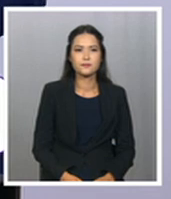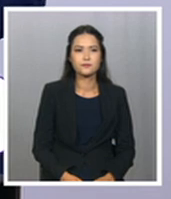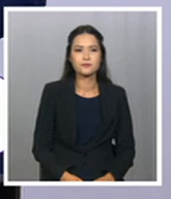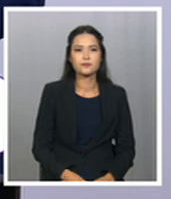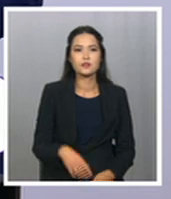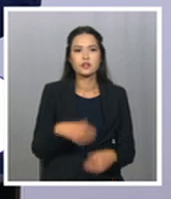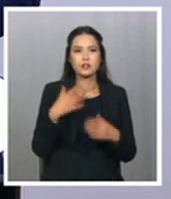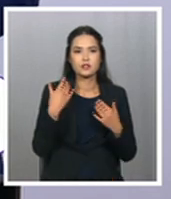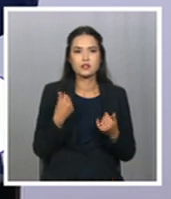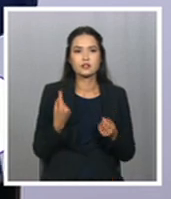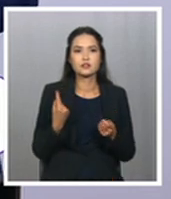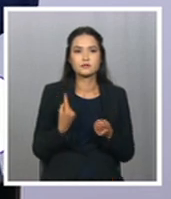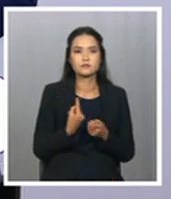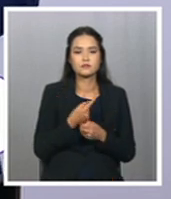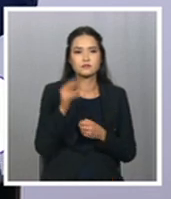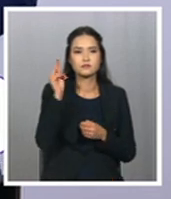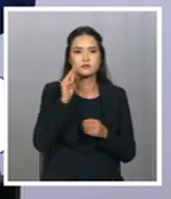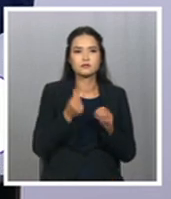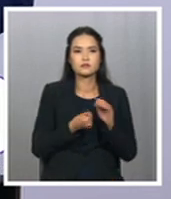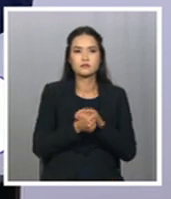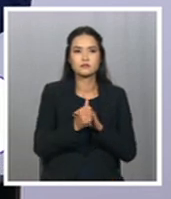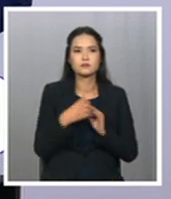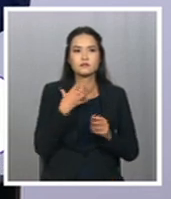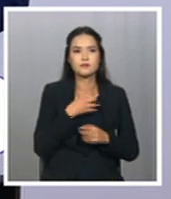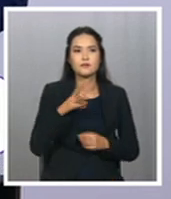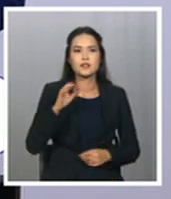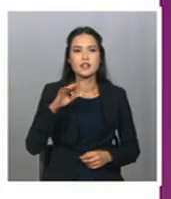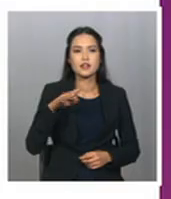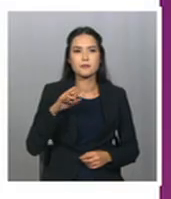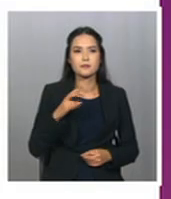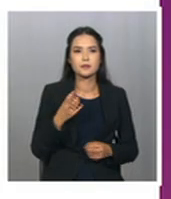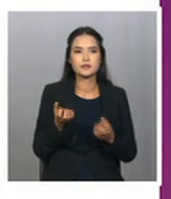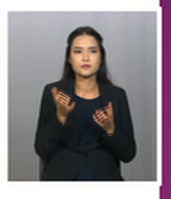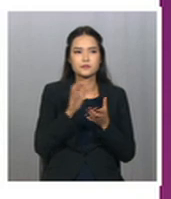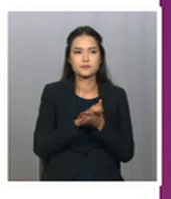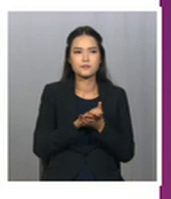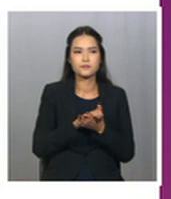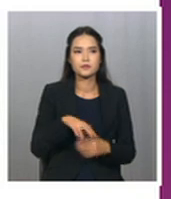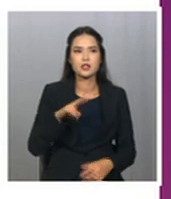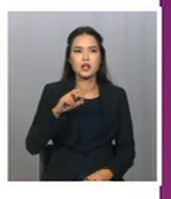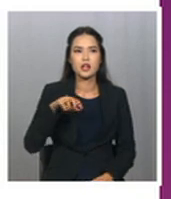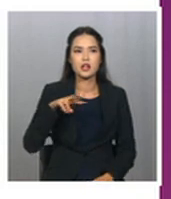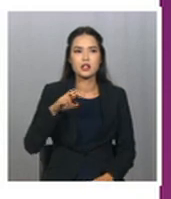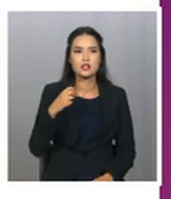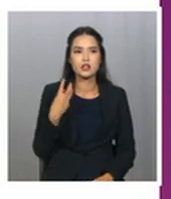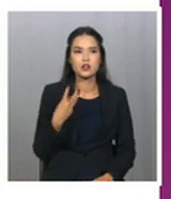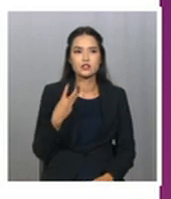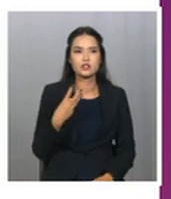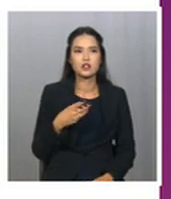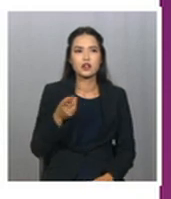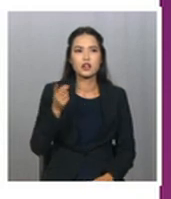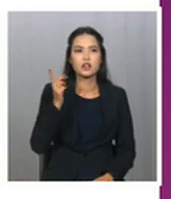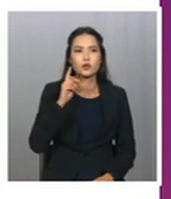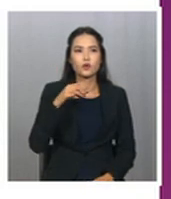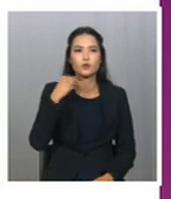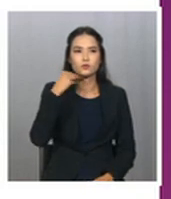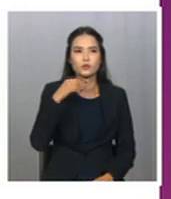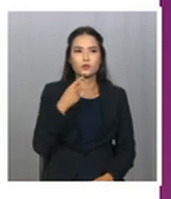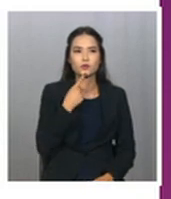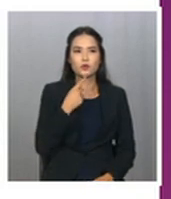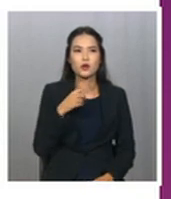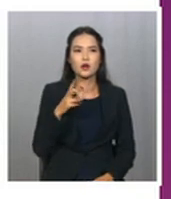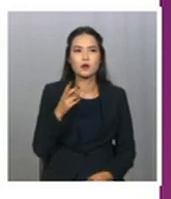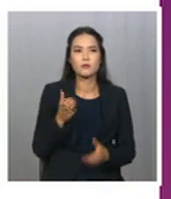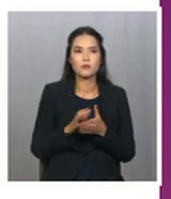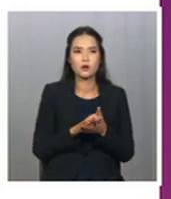Оқушылар, алдымен сабақ барысында кездесетін терминдердің анықтамасын түсініп алайық. Алаш – ежелгі түркі сөзі.